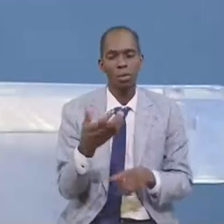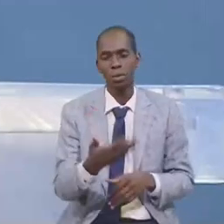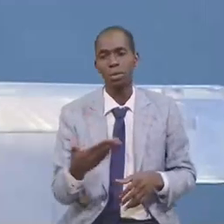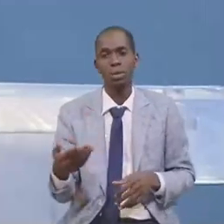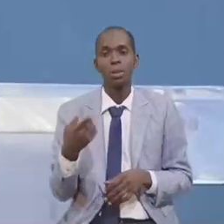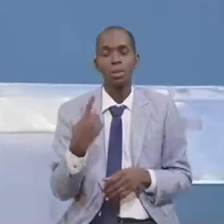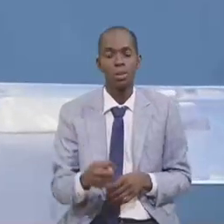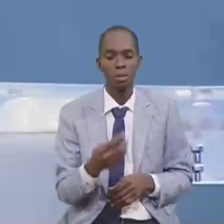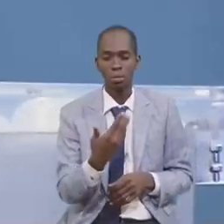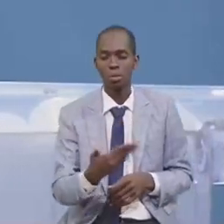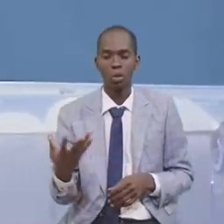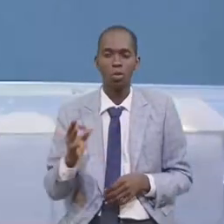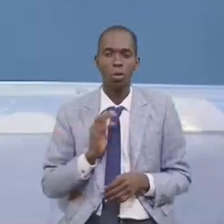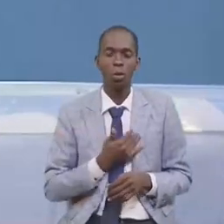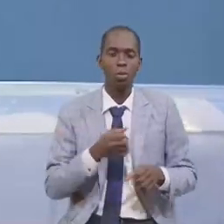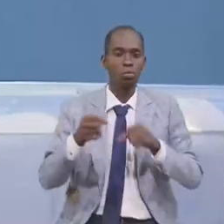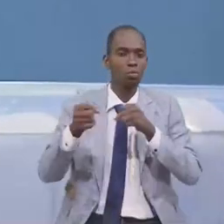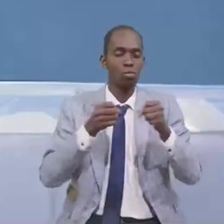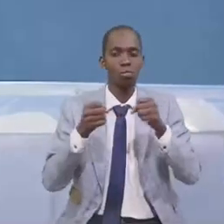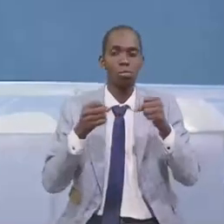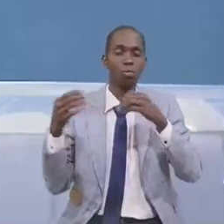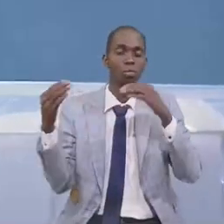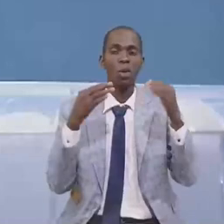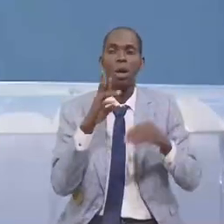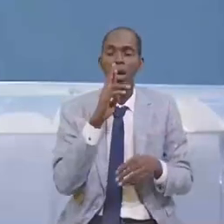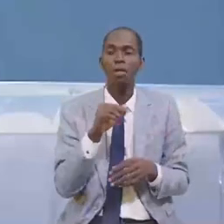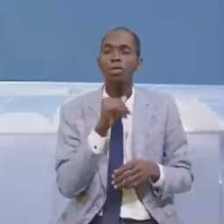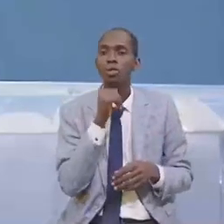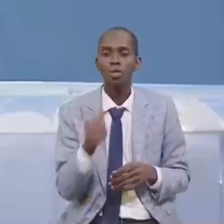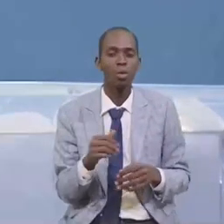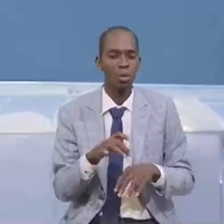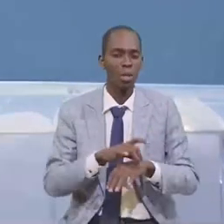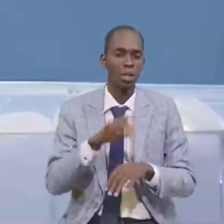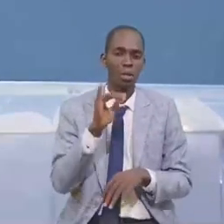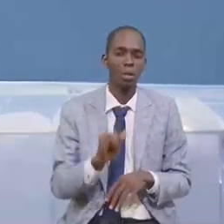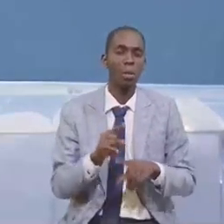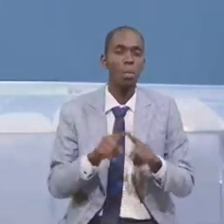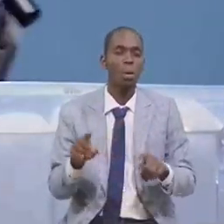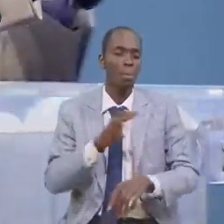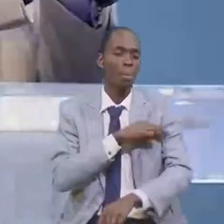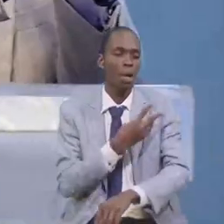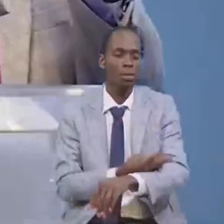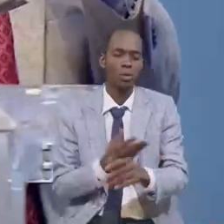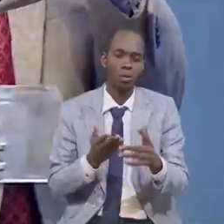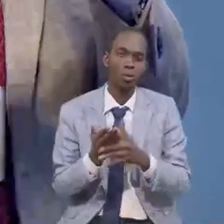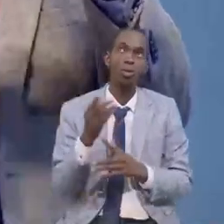Les armes avec lesquelles nous combattons ne sont pas charnelles. Elles sont puissantes par la vertu de Dieu.